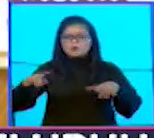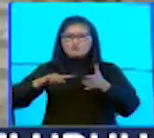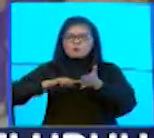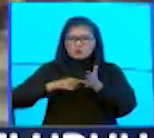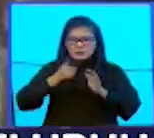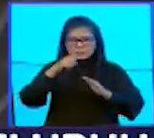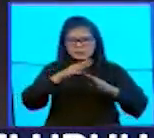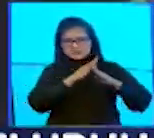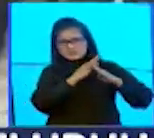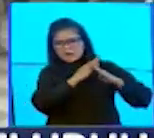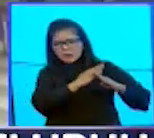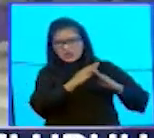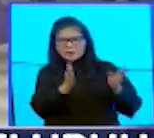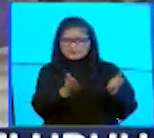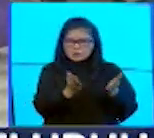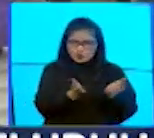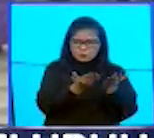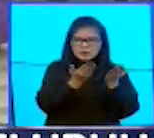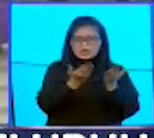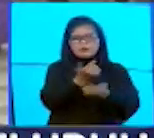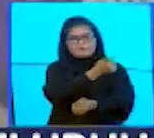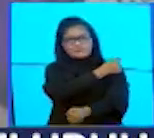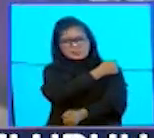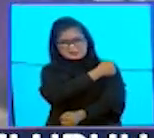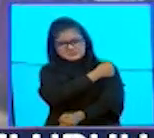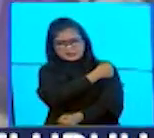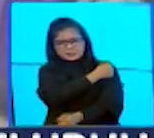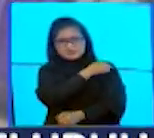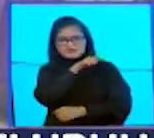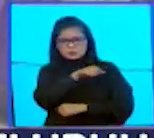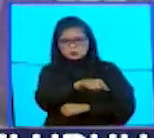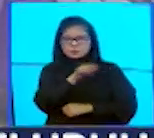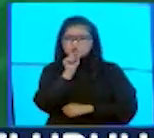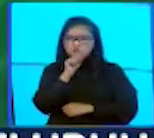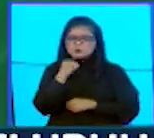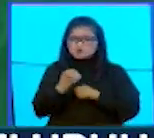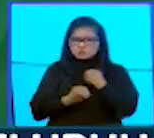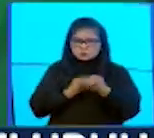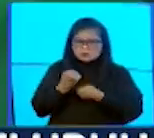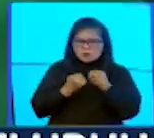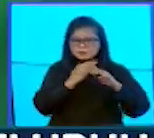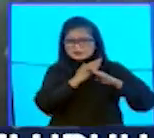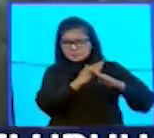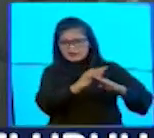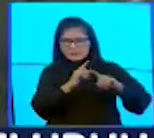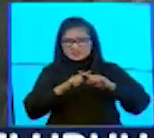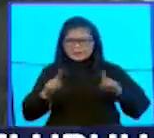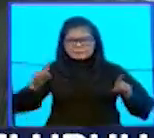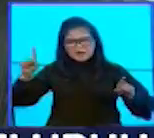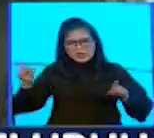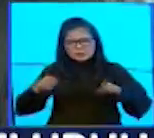promotif. Vaksinasi merupakan bagian dari langkah preventif, namun hal ini tetap harus dibarengi dengan upaya